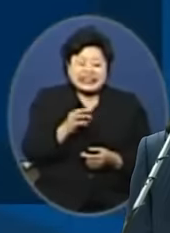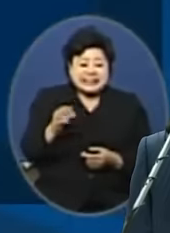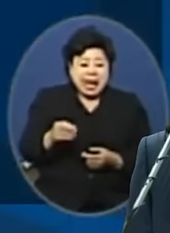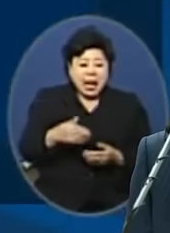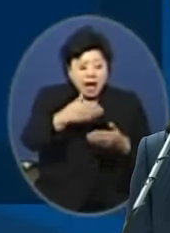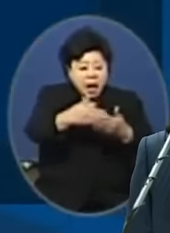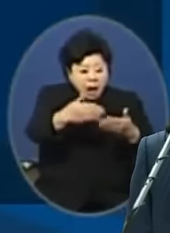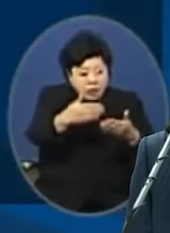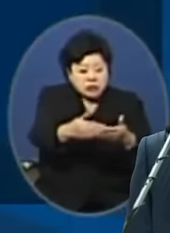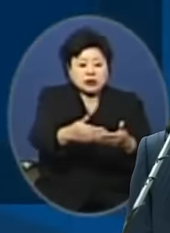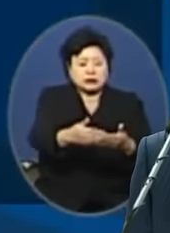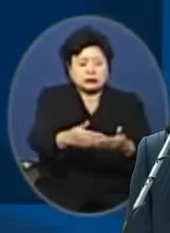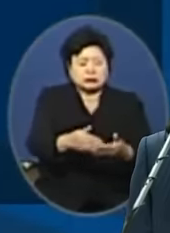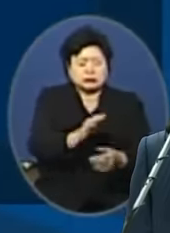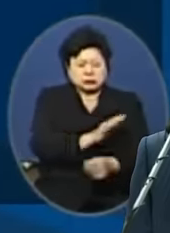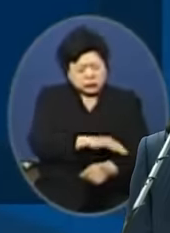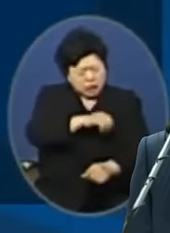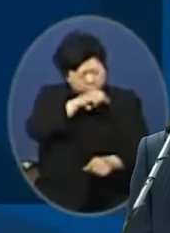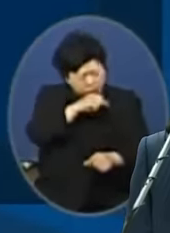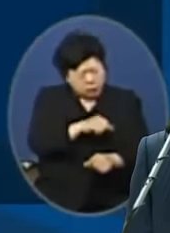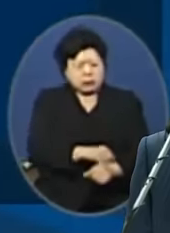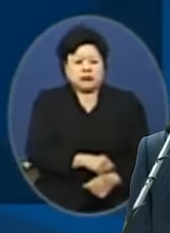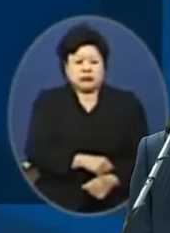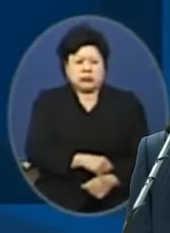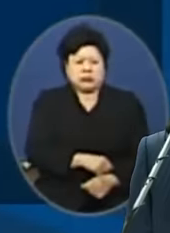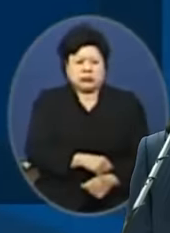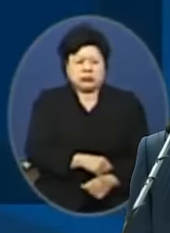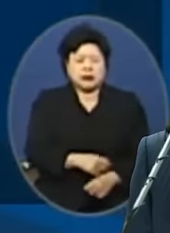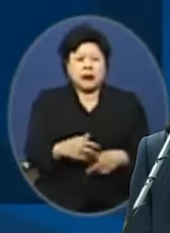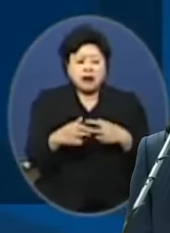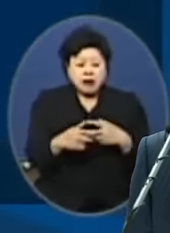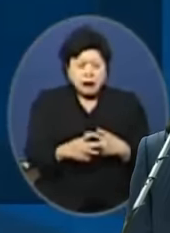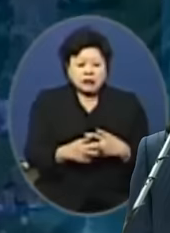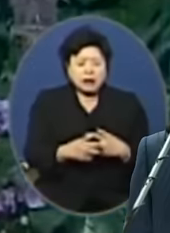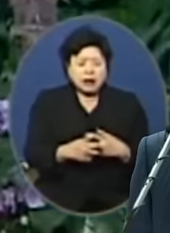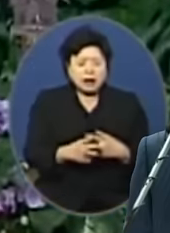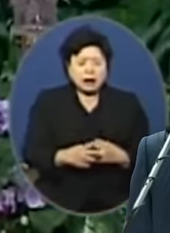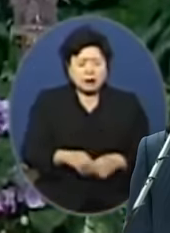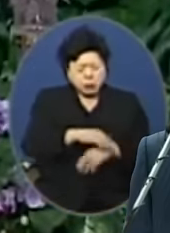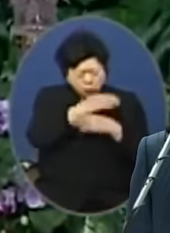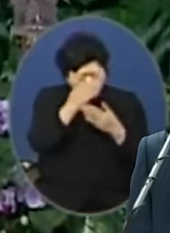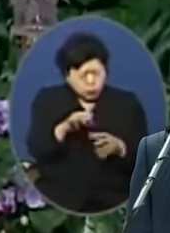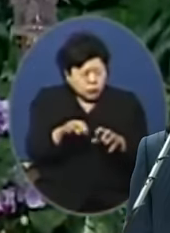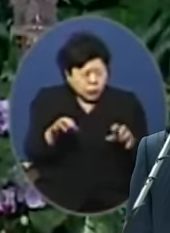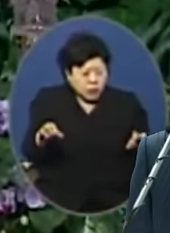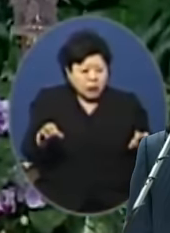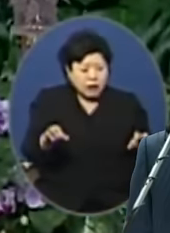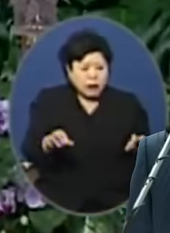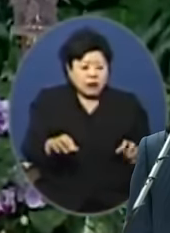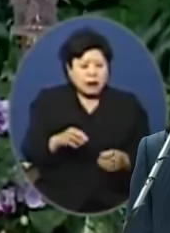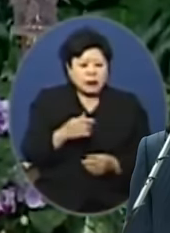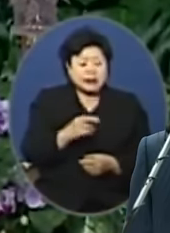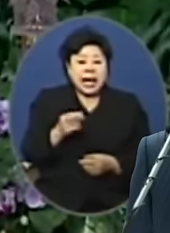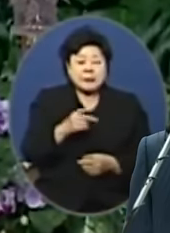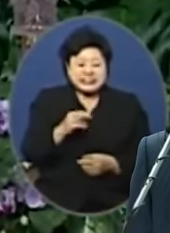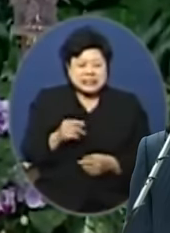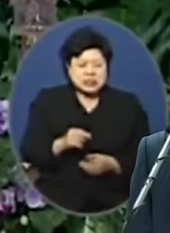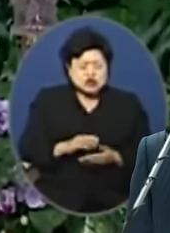그는 그려내었으며 이학과 해부학과 천문학에도 탁월한 업적을 내린 레오나르도 다빈치가 되는